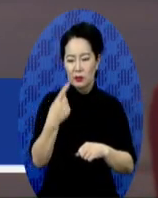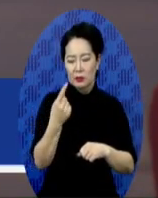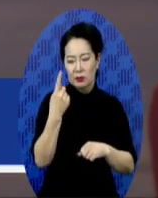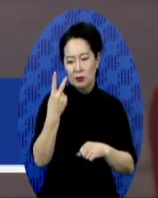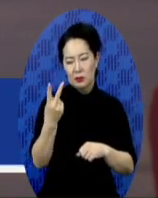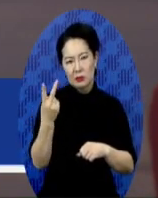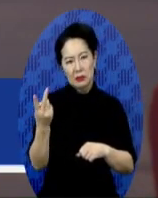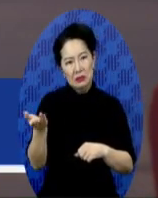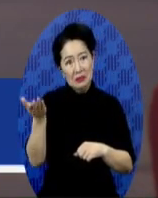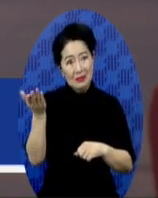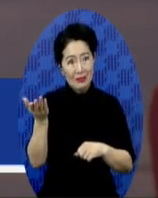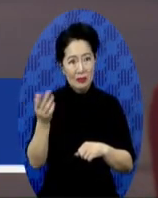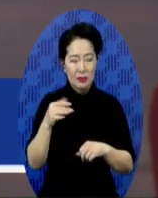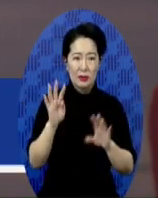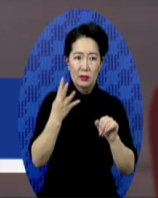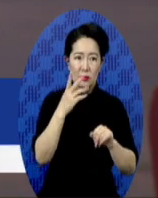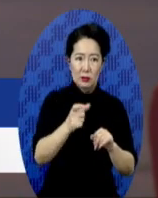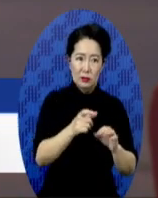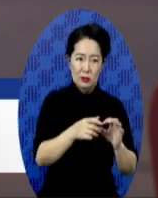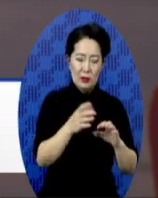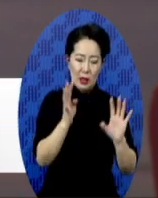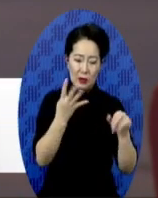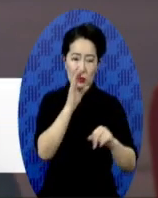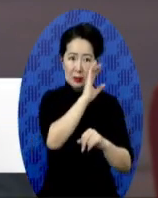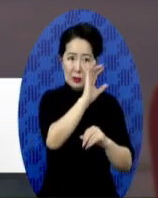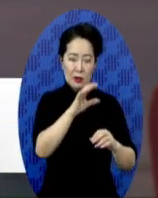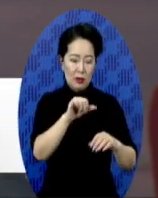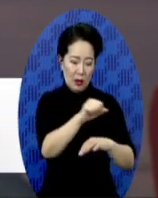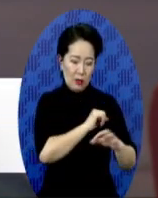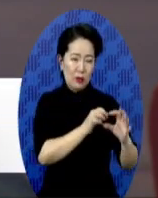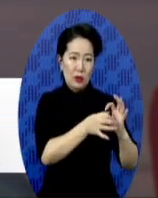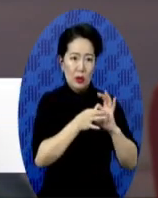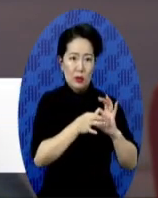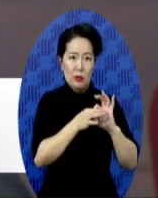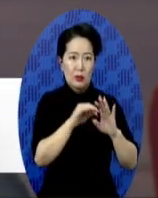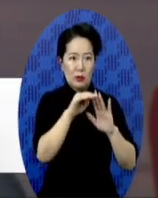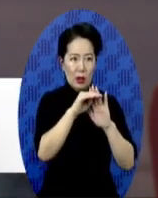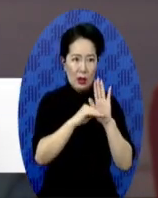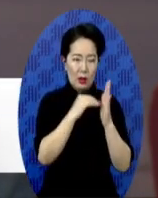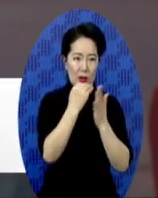аль бисэр ингэж аймагтай холбогдож энэ